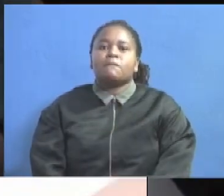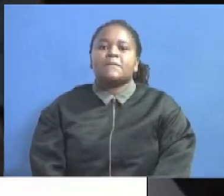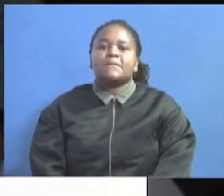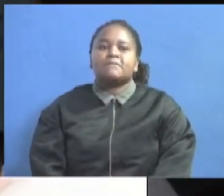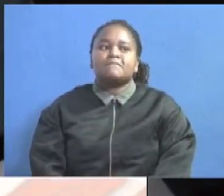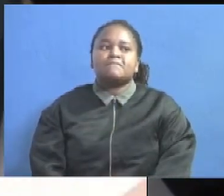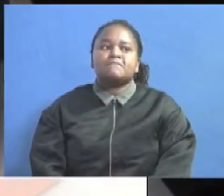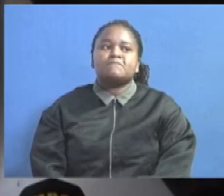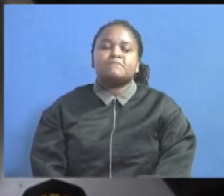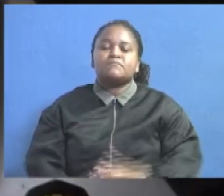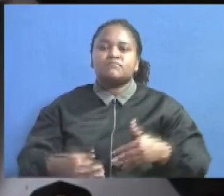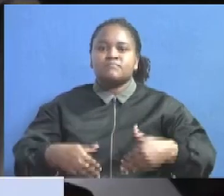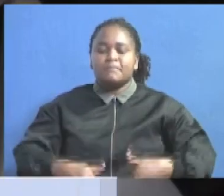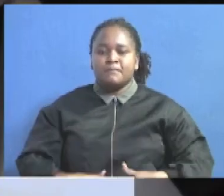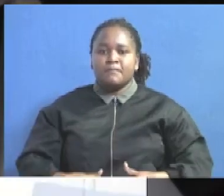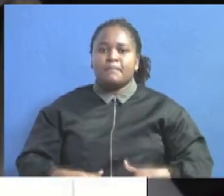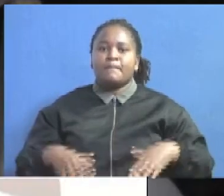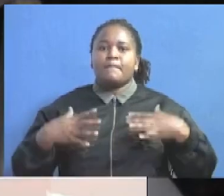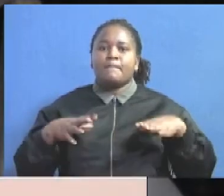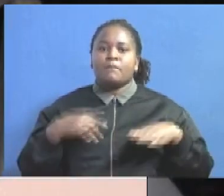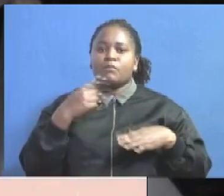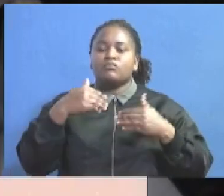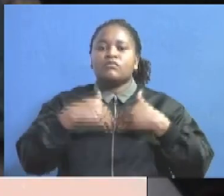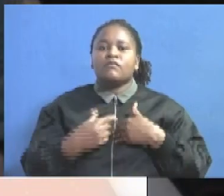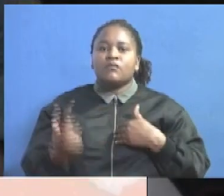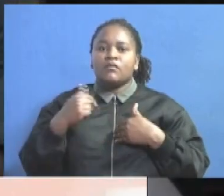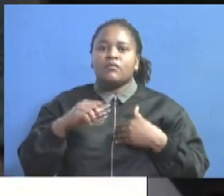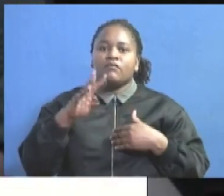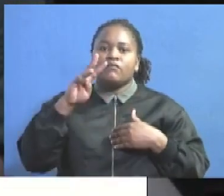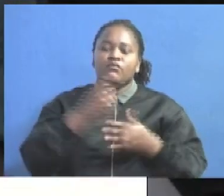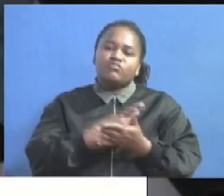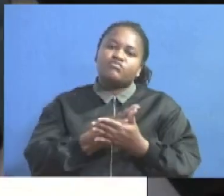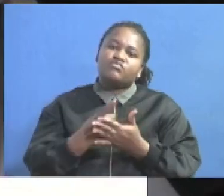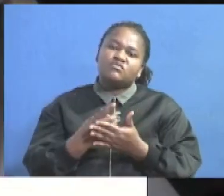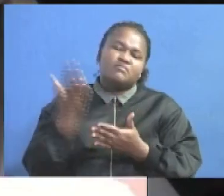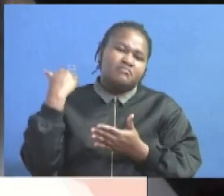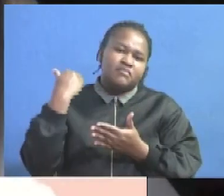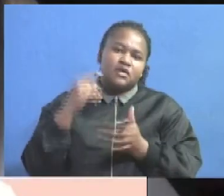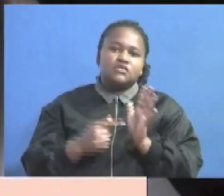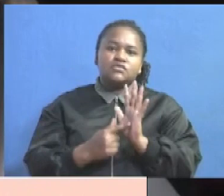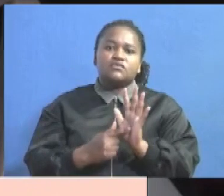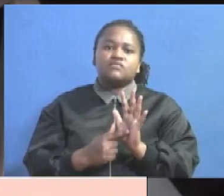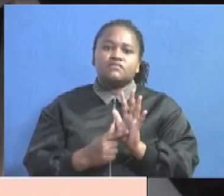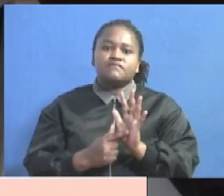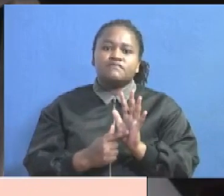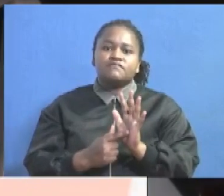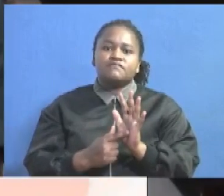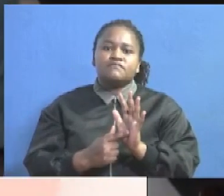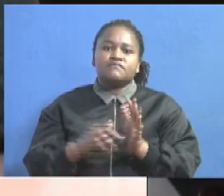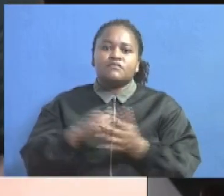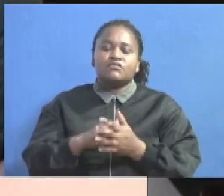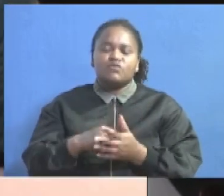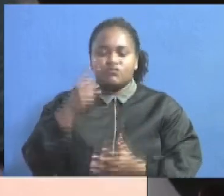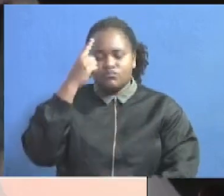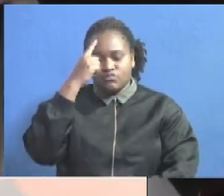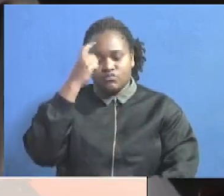To the young and spirited people who have come out in the last 3-4 weeks and shown us as leaders that we are